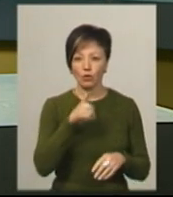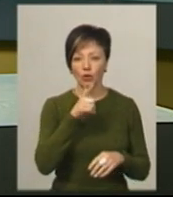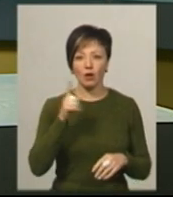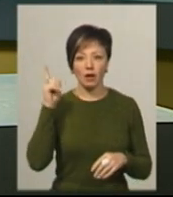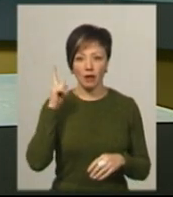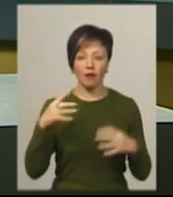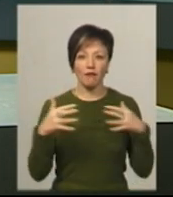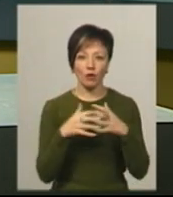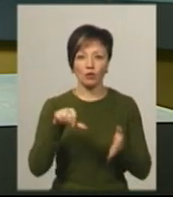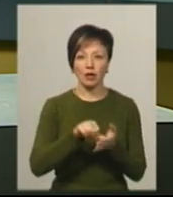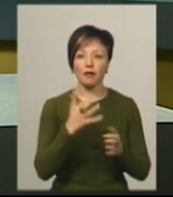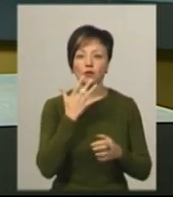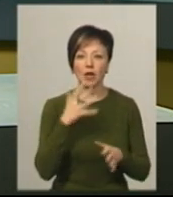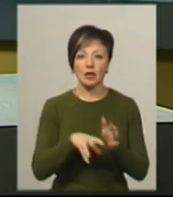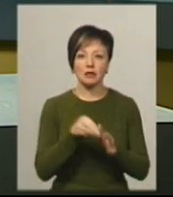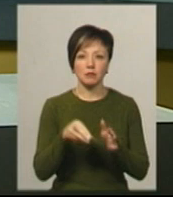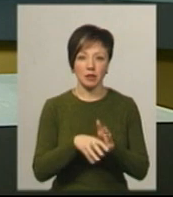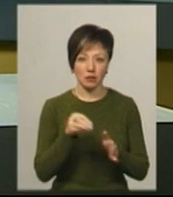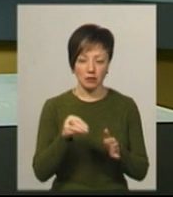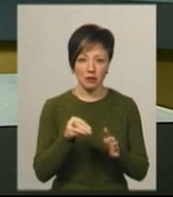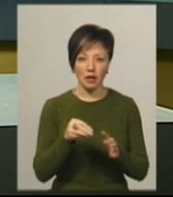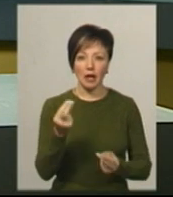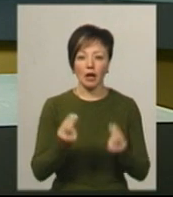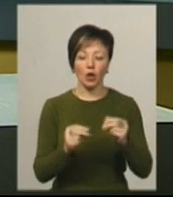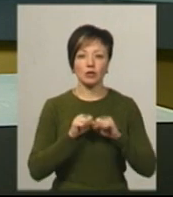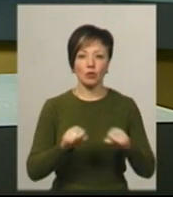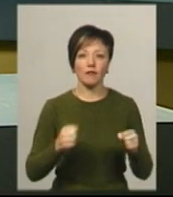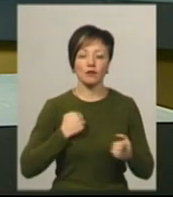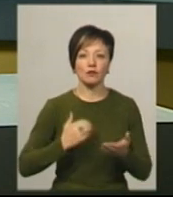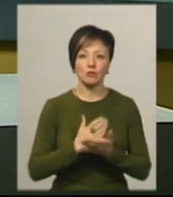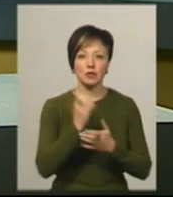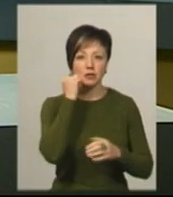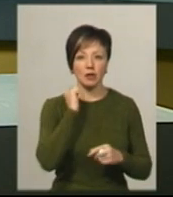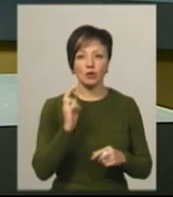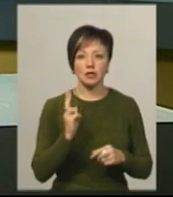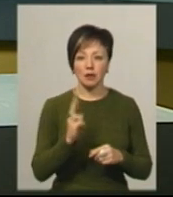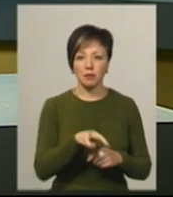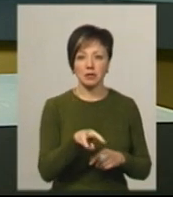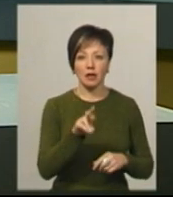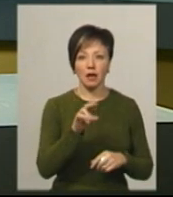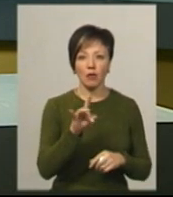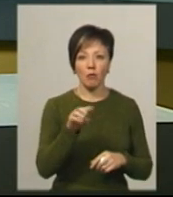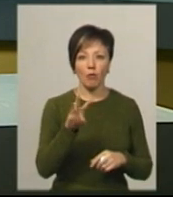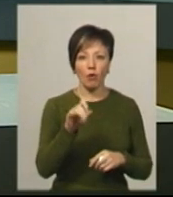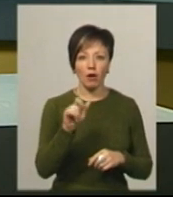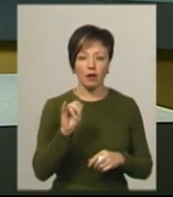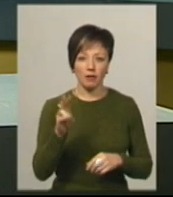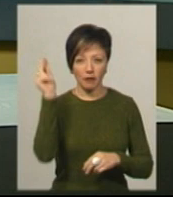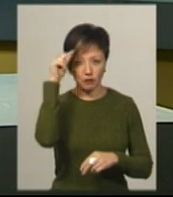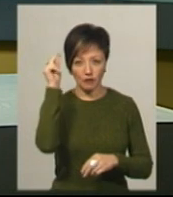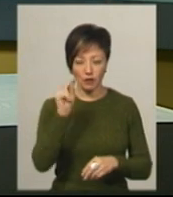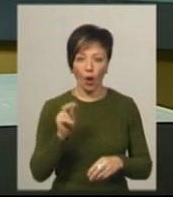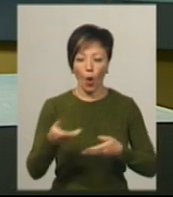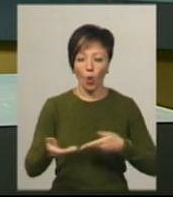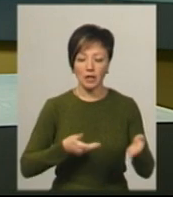став учасником національної збірної ігор нескорених. Військовослужбовець зі Старокостянтинова Максим Єрмохін навчився ходити на протезі,